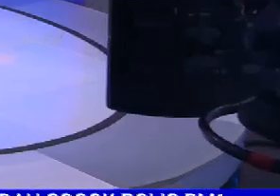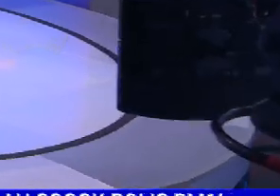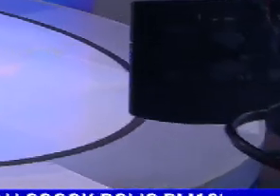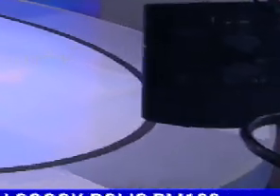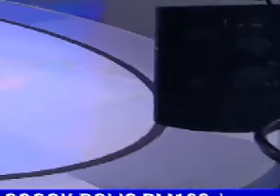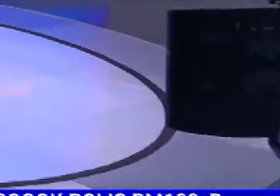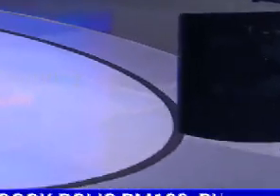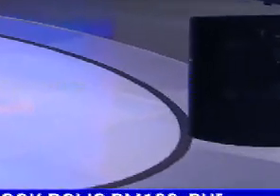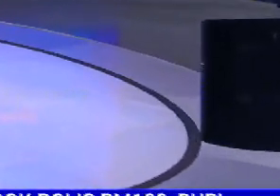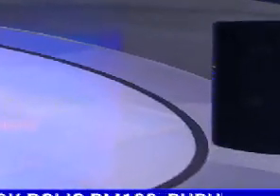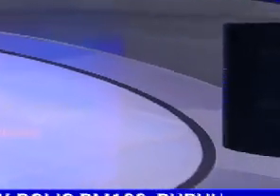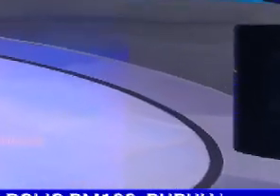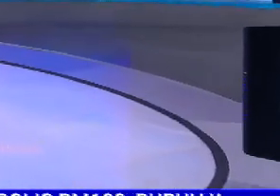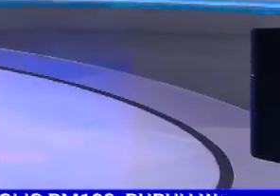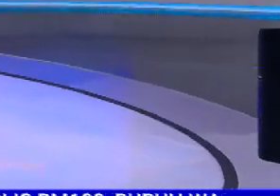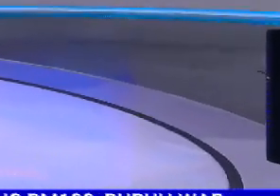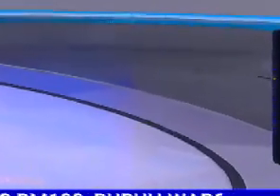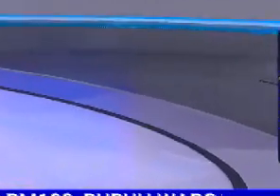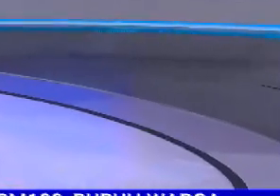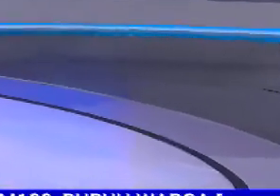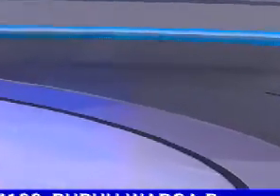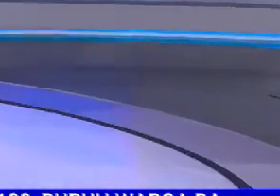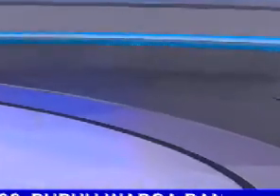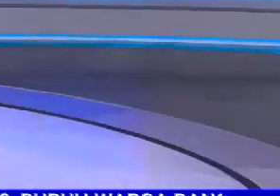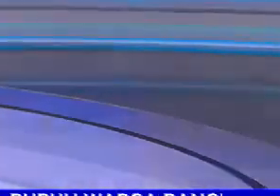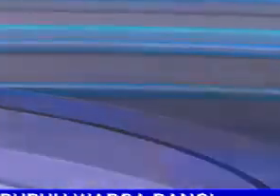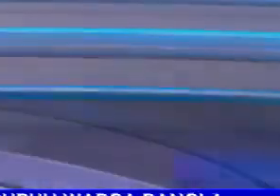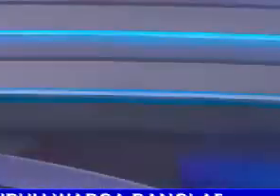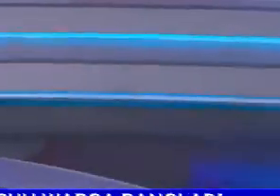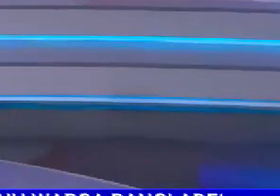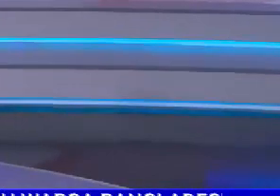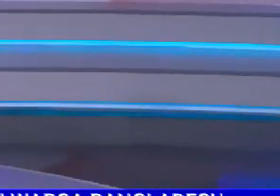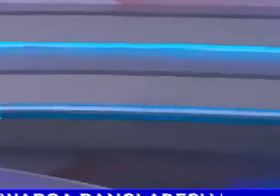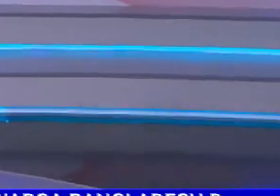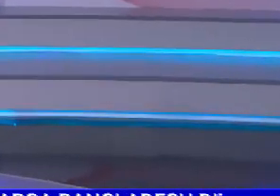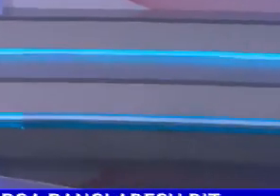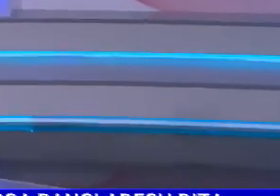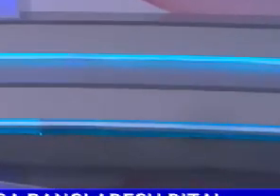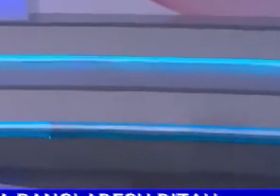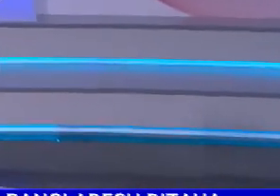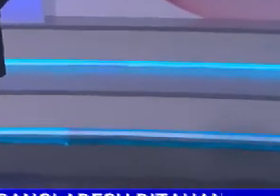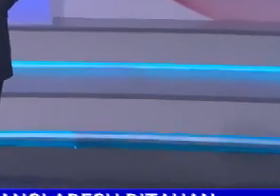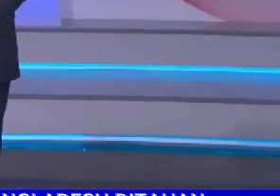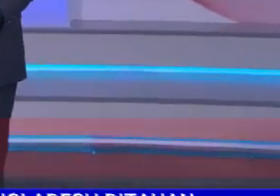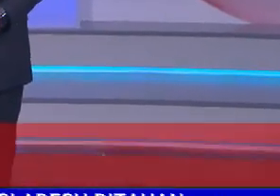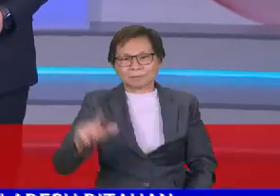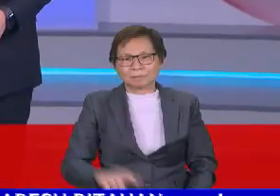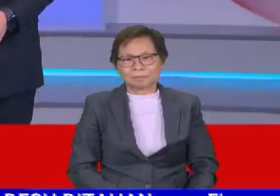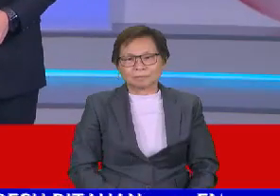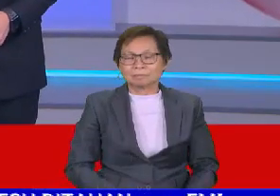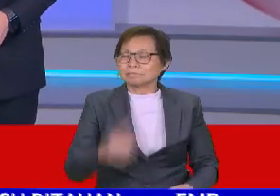Baik terima kasih Faris dan Pak Harto Assalamualaikum warahmatullahi wabarakatuh dan salam sejahtera saya cari Islam dalam edisiuskan malam ini